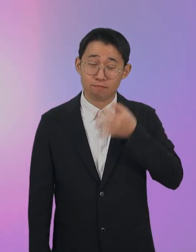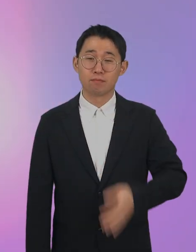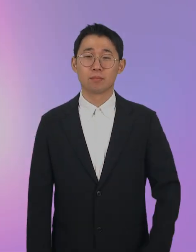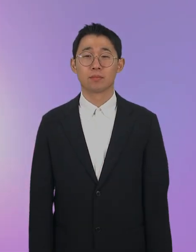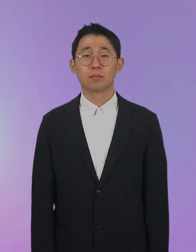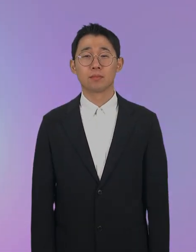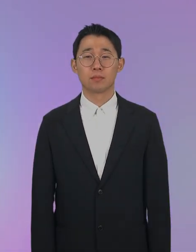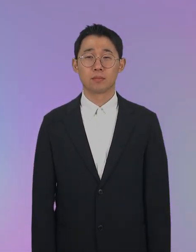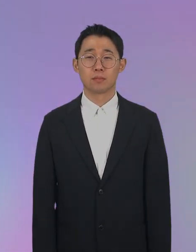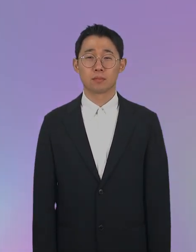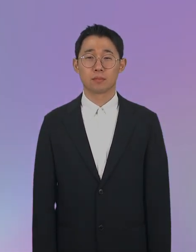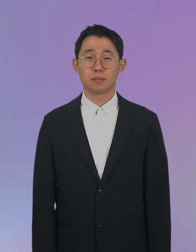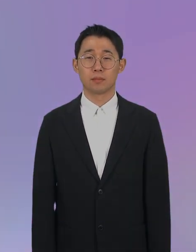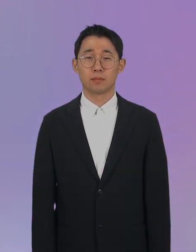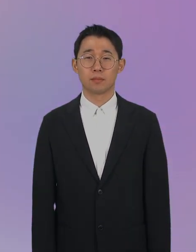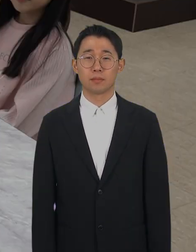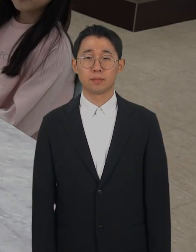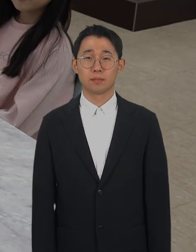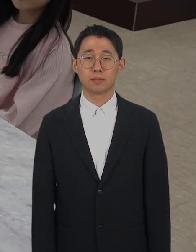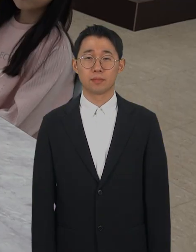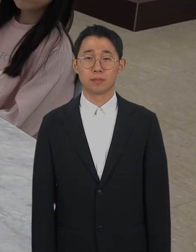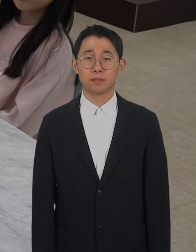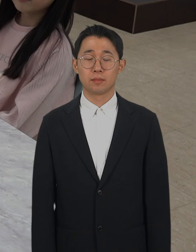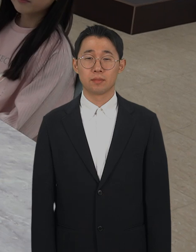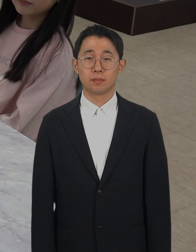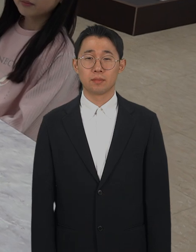영상을 볼까요?